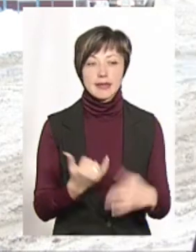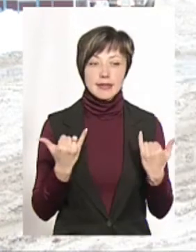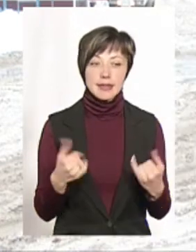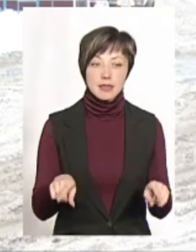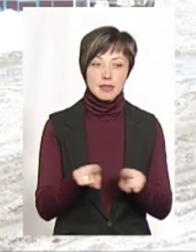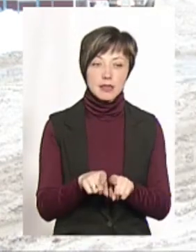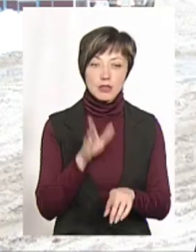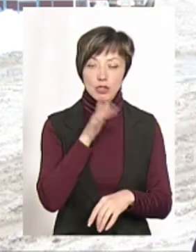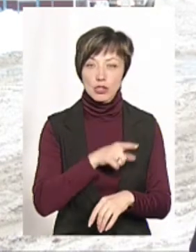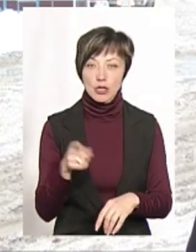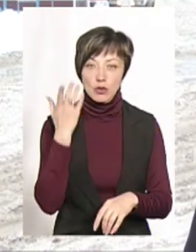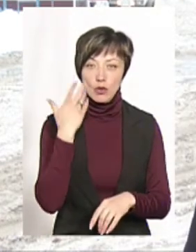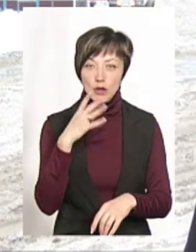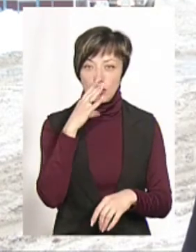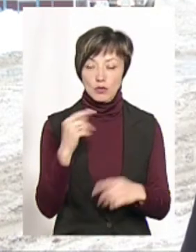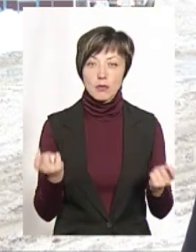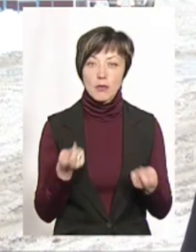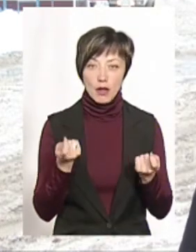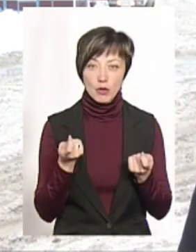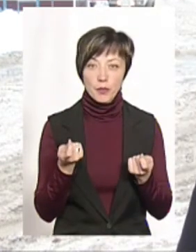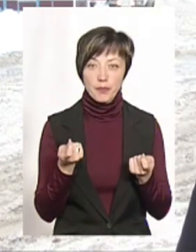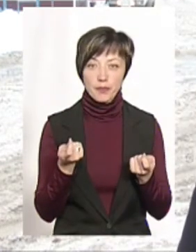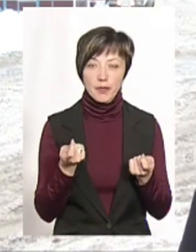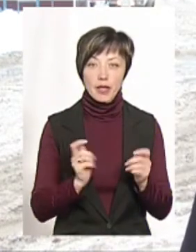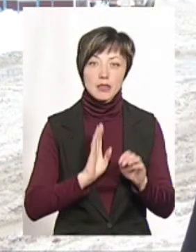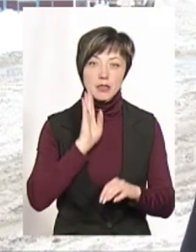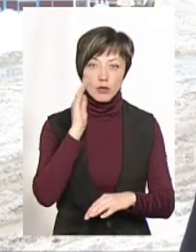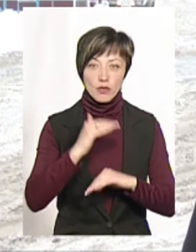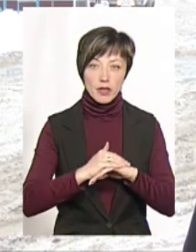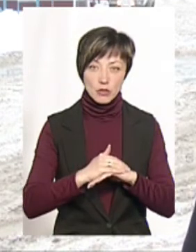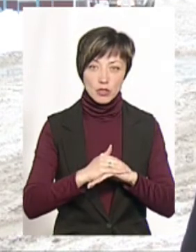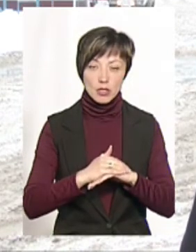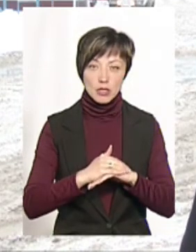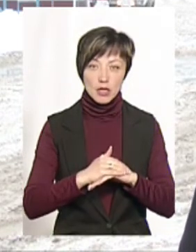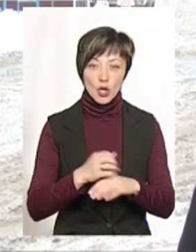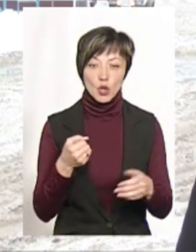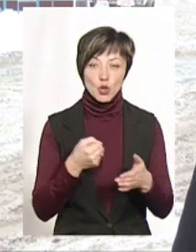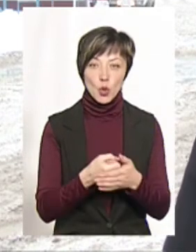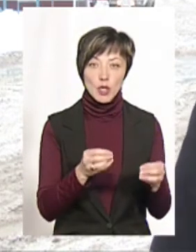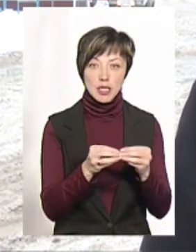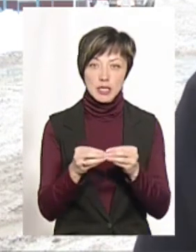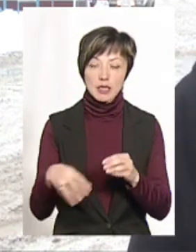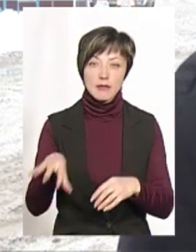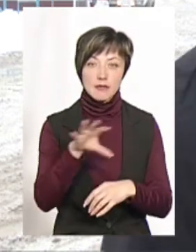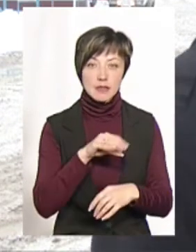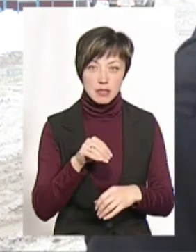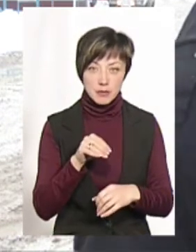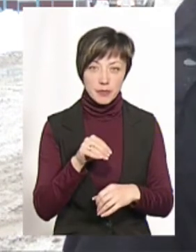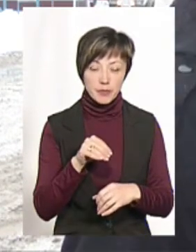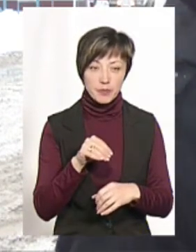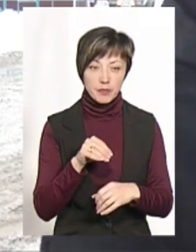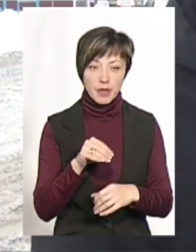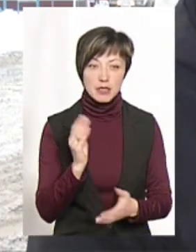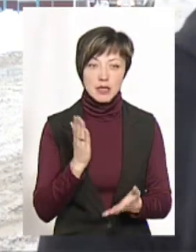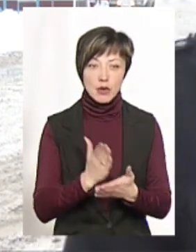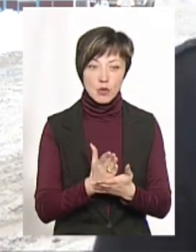час, коли маршрутних транспортних засобів мало, а зранку і ввечері їх до десятка, і всі вони